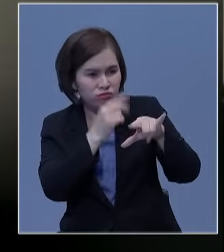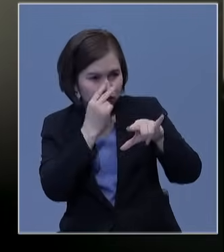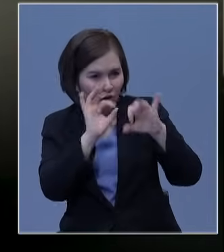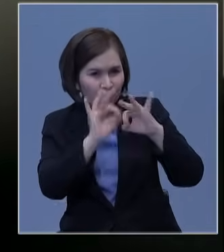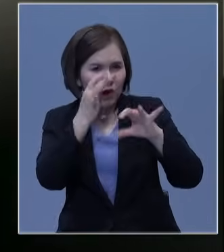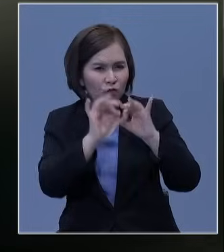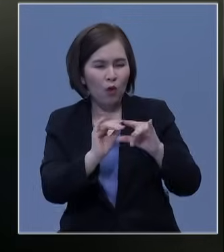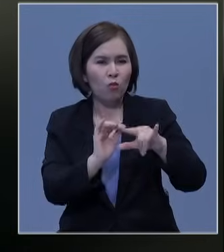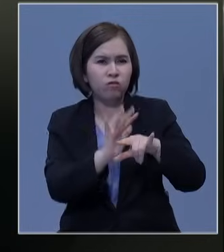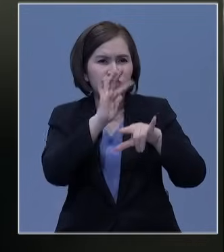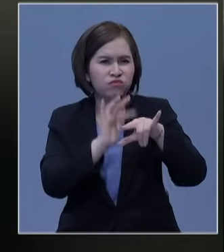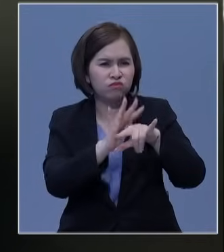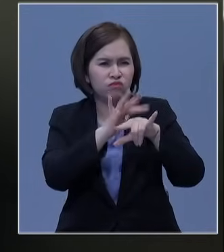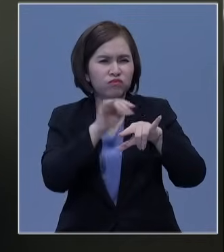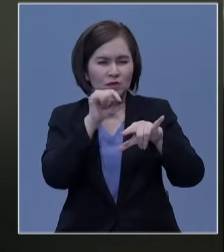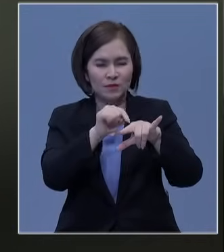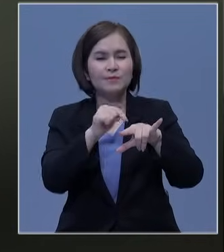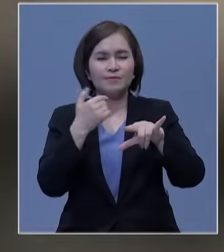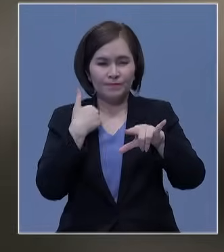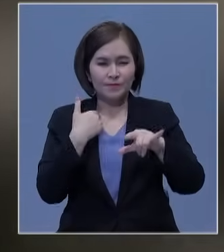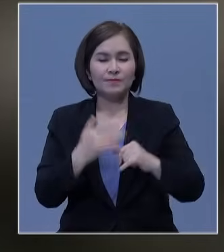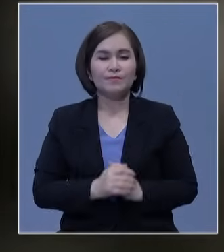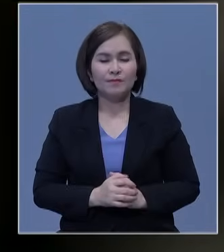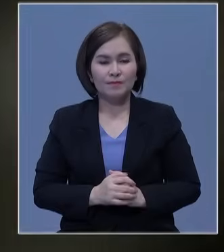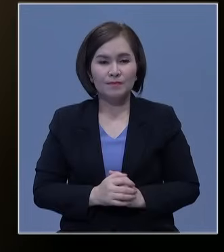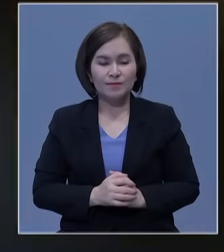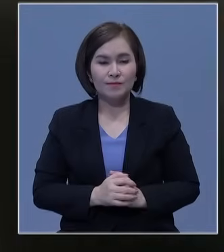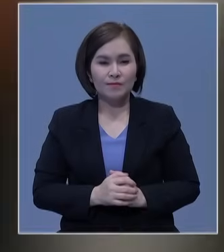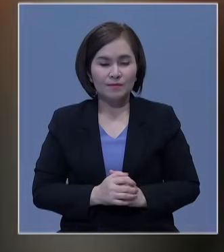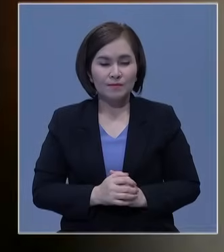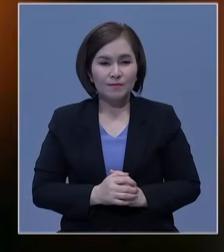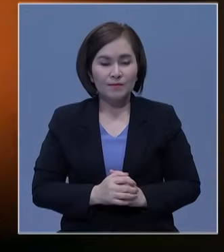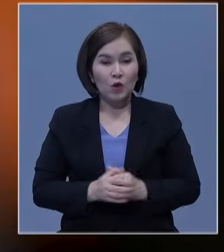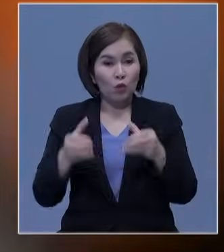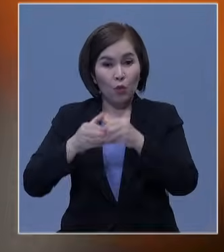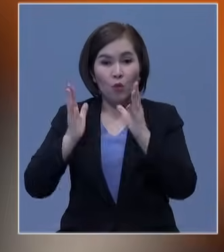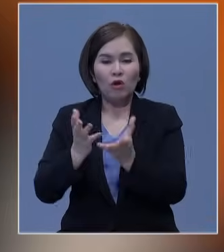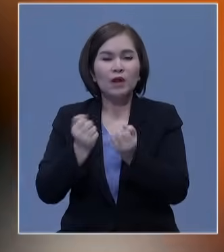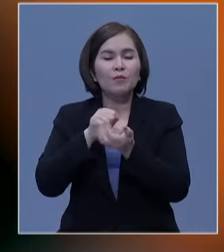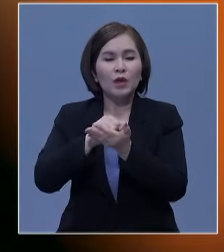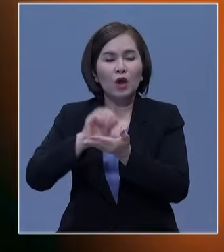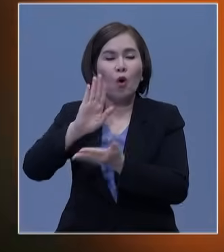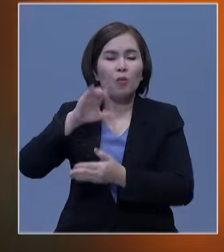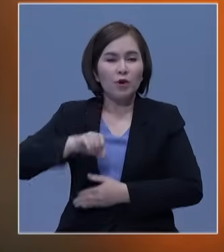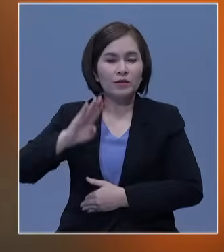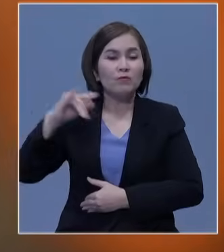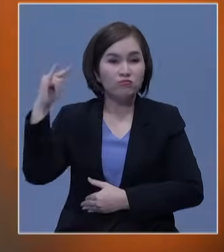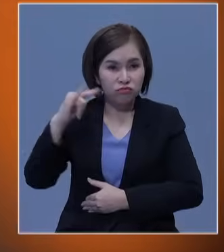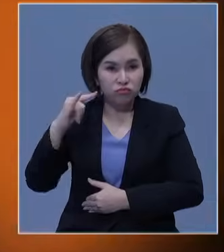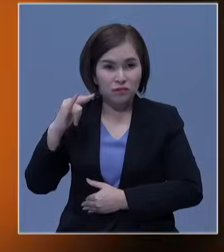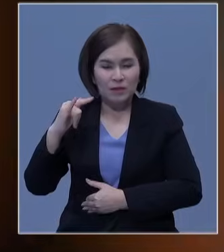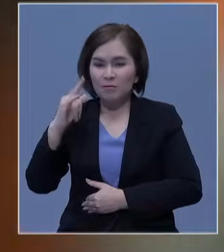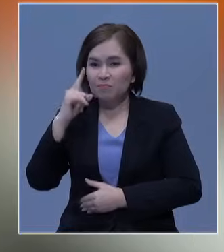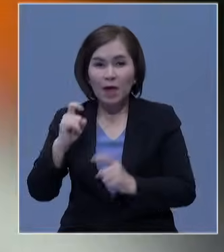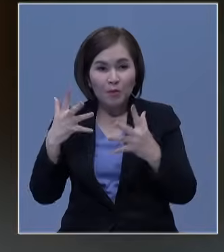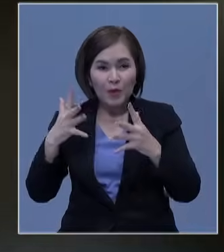องอยู่เป็นเวลานานนะครับเบื้องต้นที่รายงานไปว่ายังไม่มีรายงานความสูญเสียในกลุ่มผู้โดยสารของ Japan Airlines แต่มีคนได้รับบาดเ